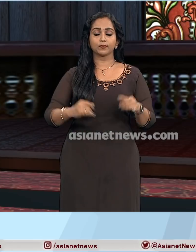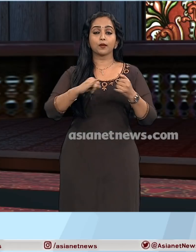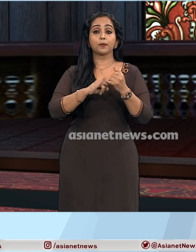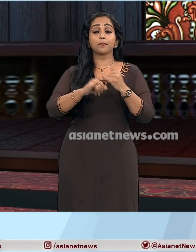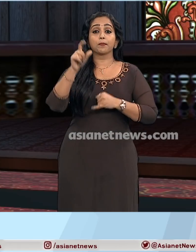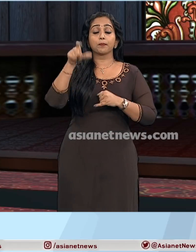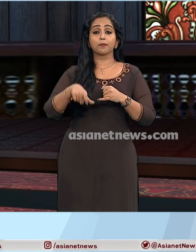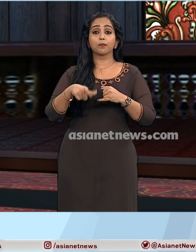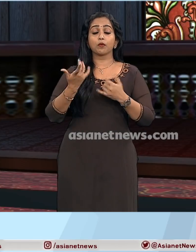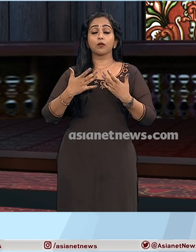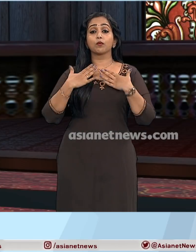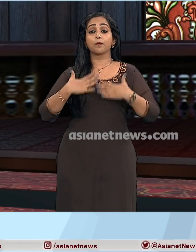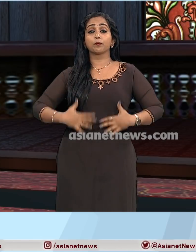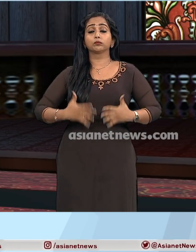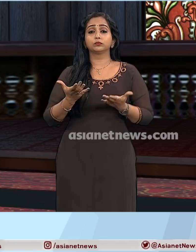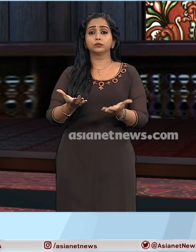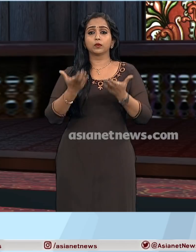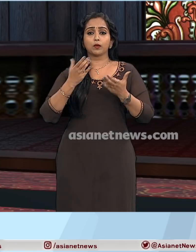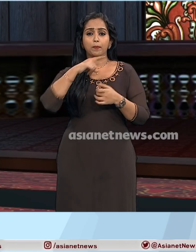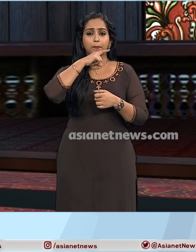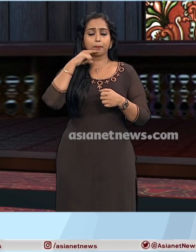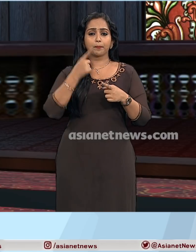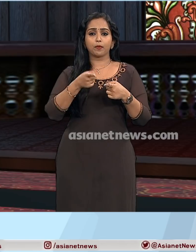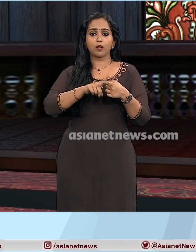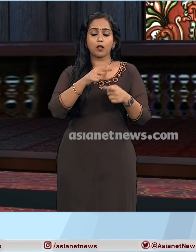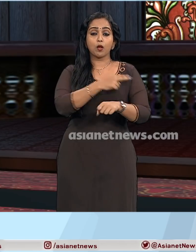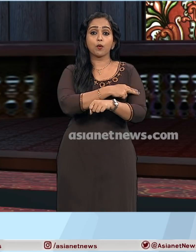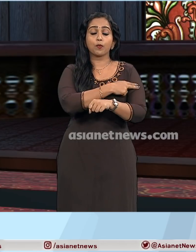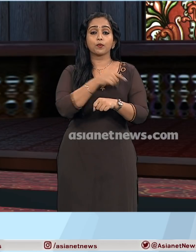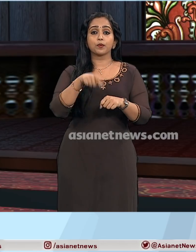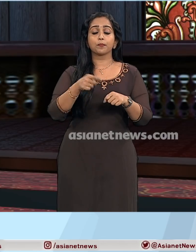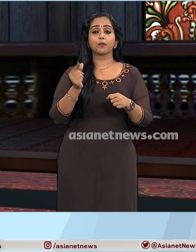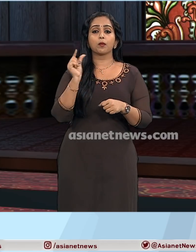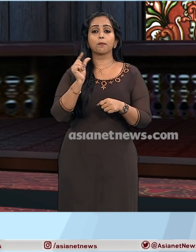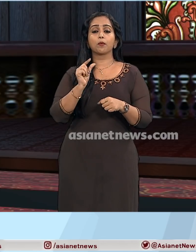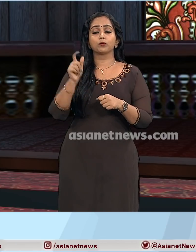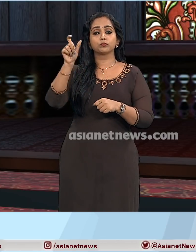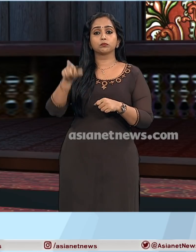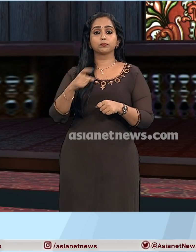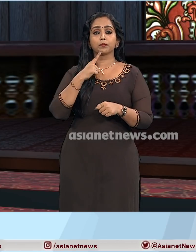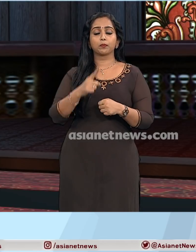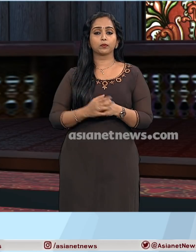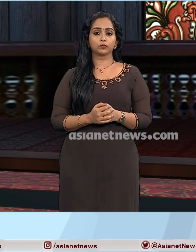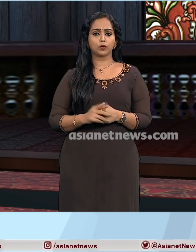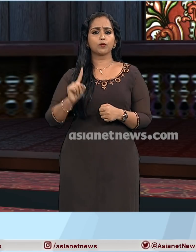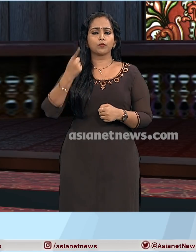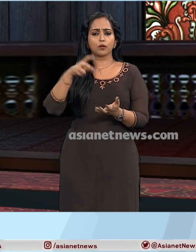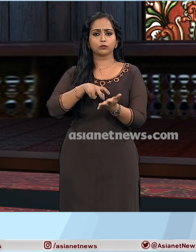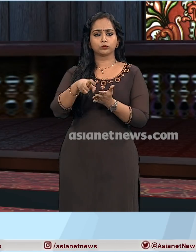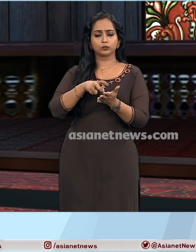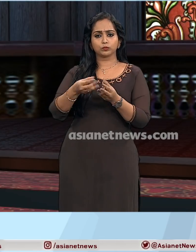സുബൈറിനെ എടുക്കുമ്പോൾ ദേഹമാസകലം പരിക്കുണ്ടായിരുന്നുവെന്ന് ആശുപത്രിയിലെത്തിച്ച അയൽവാസി സലിം പറഞ്ഞു. ആദ്യം ഓട്ടോയിൽ